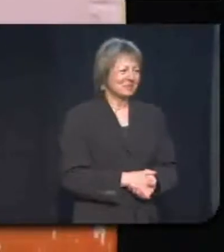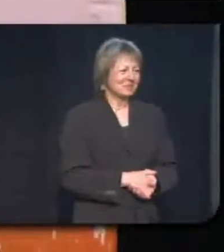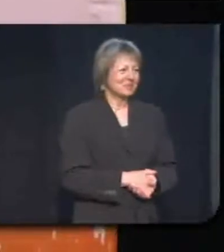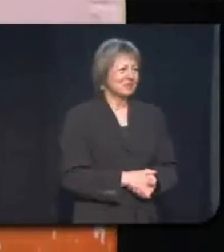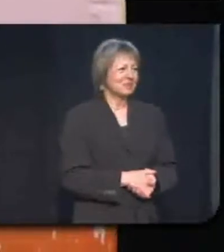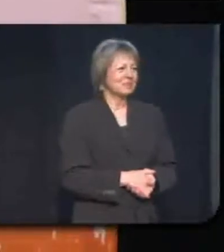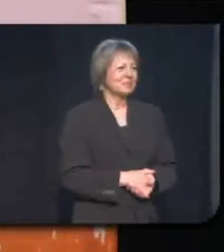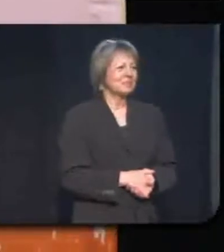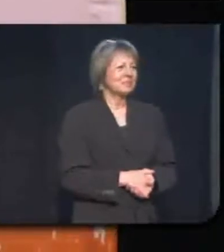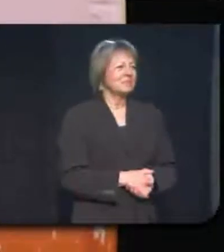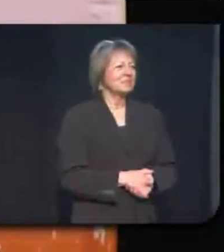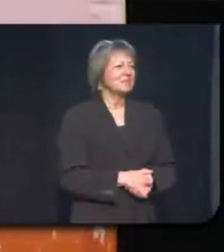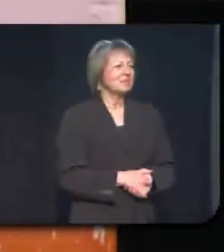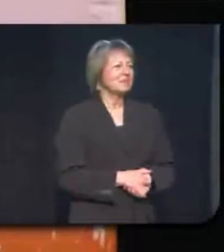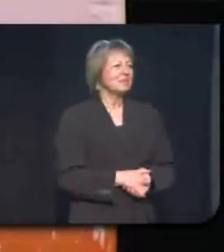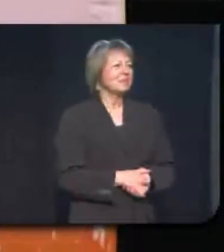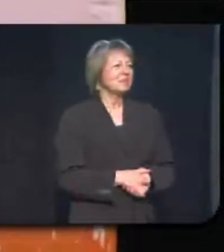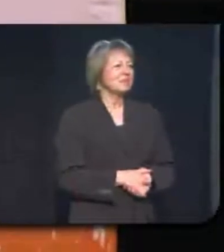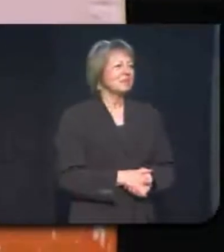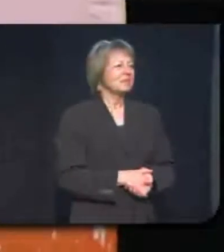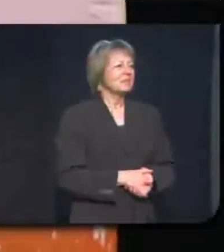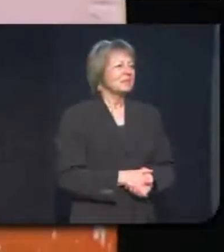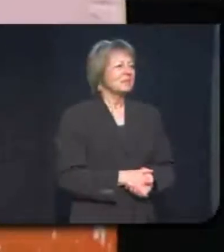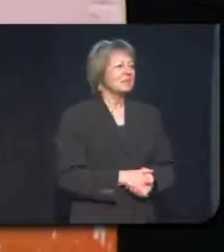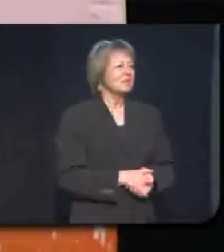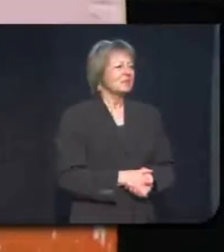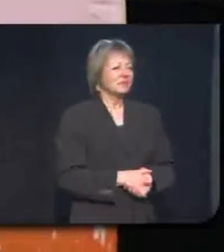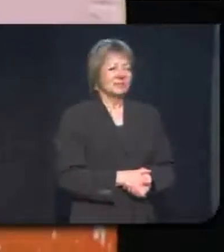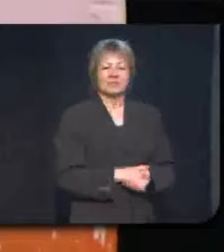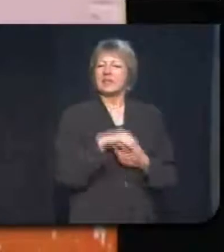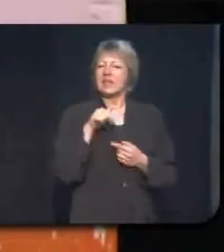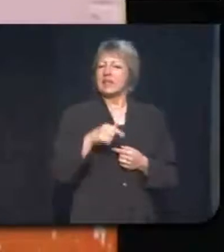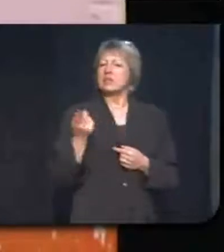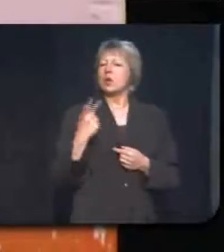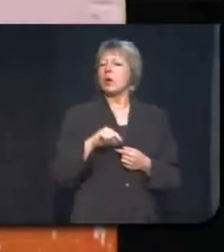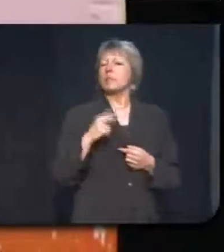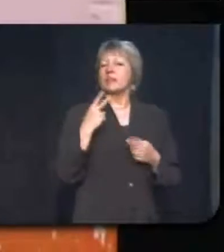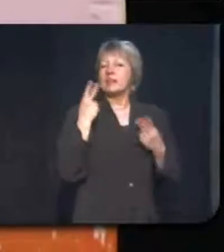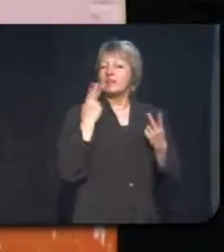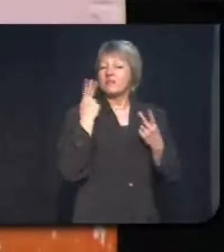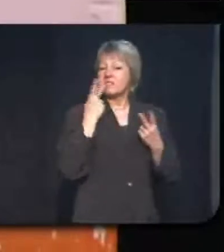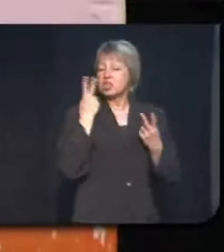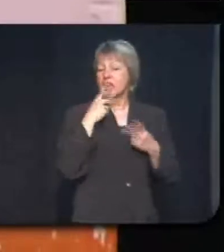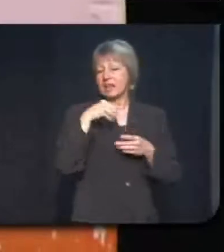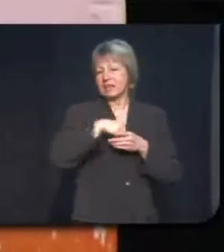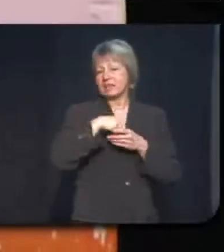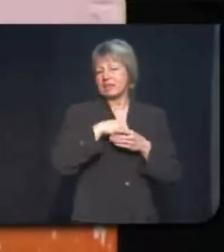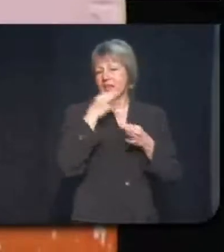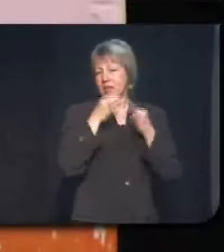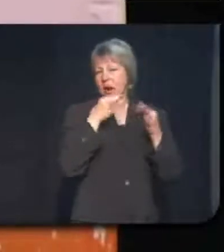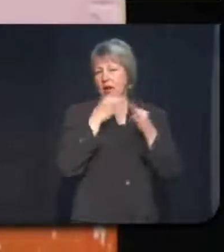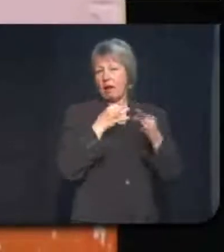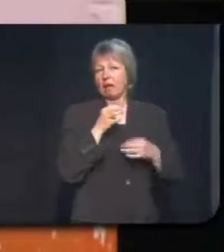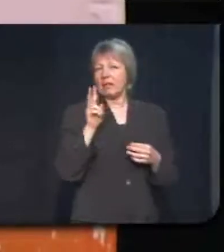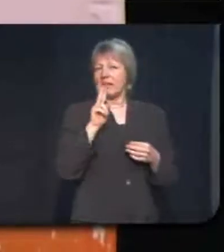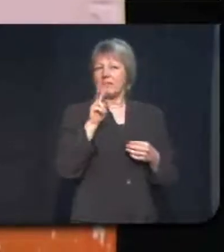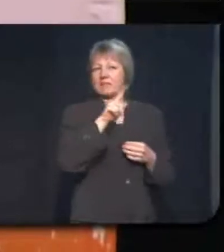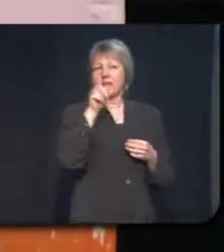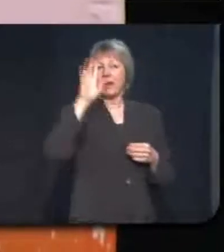so danke schön wir kommen zu Verständnisfrage wer hat noch bitte mal Hand hoch und